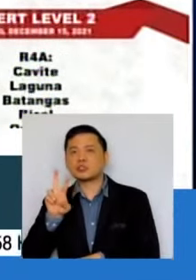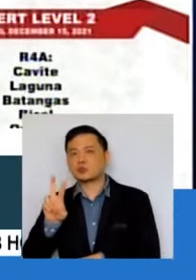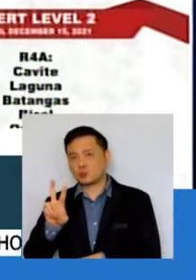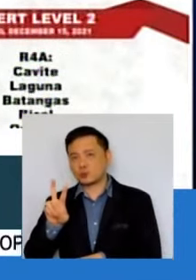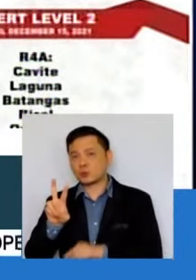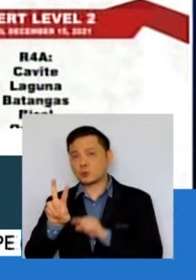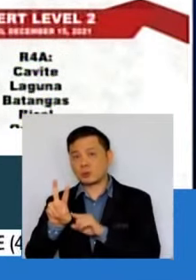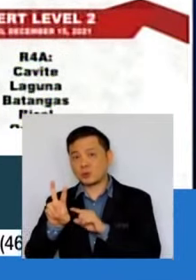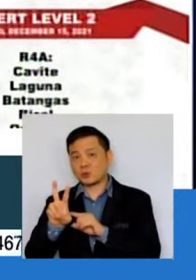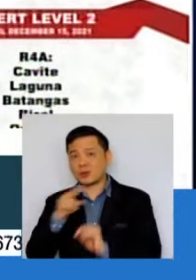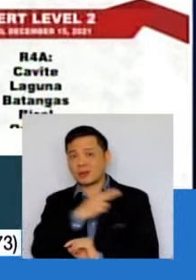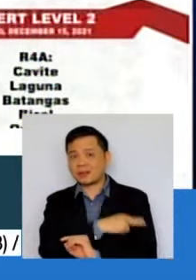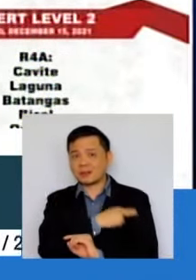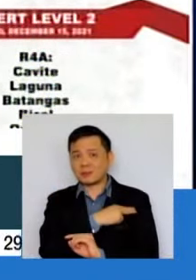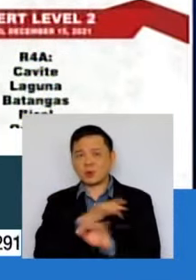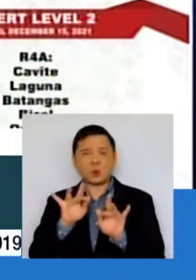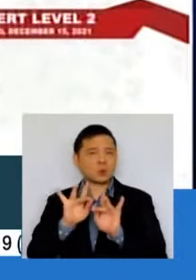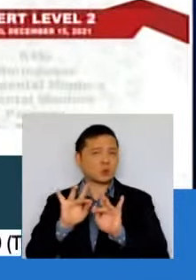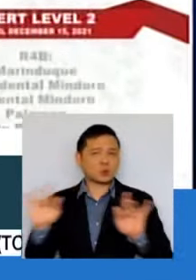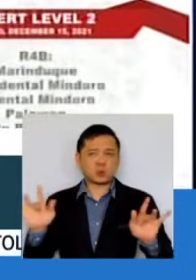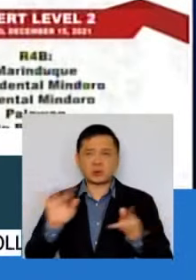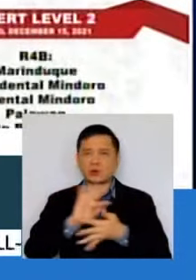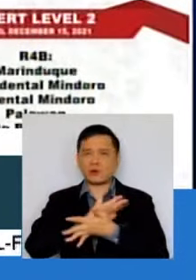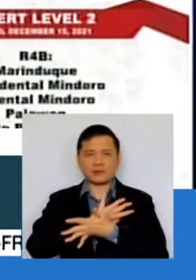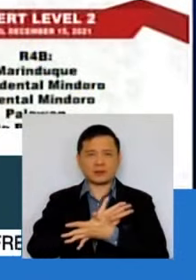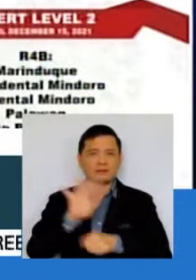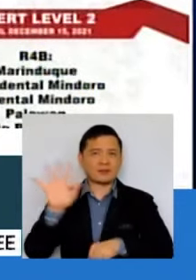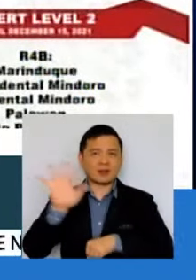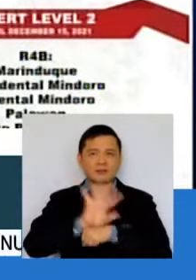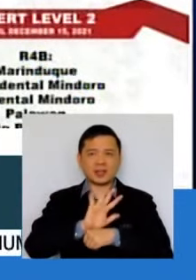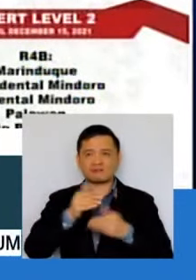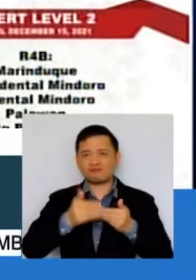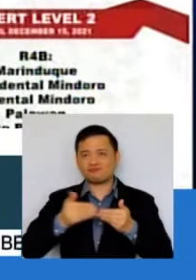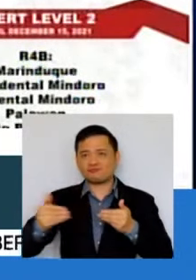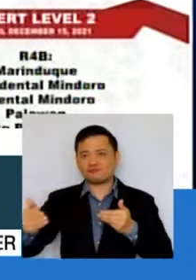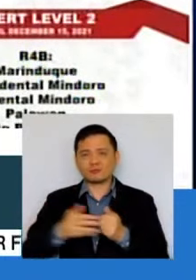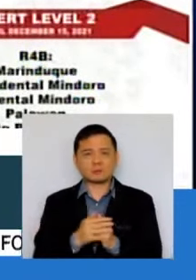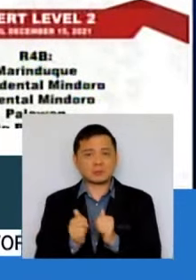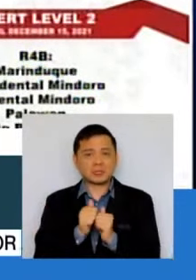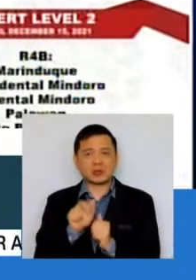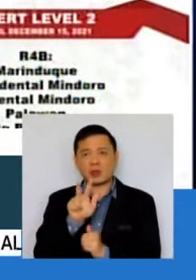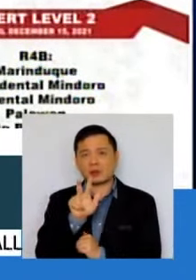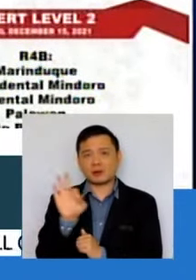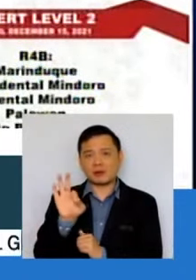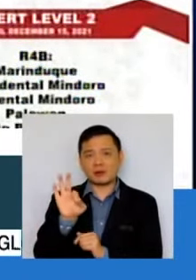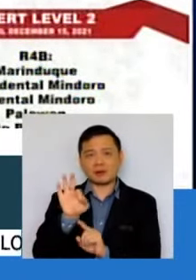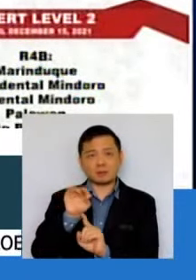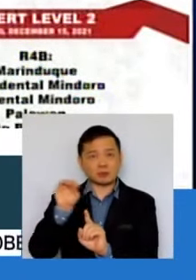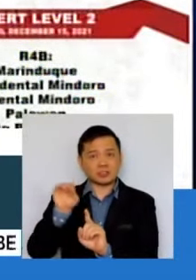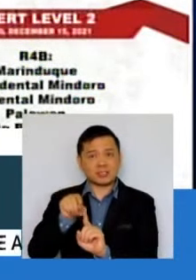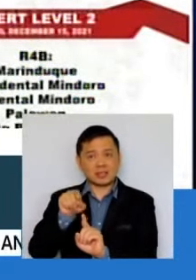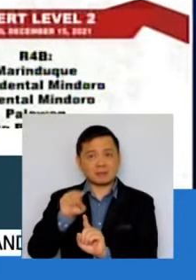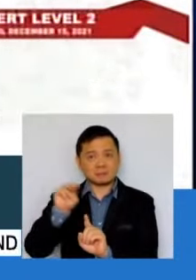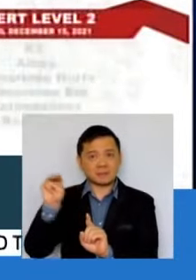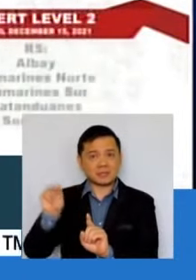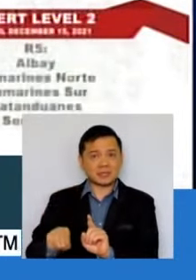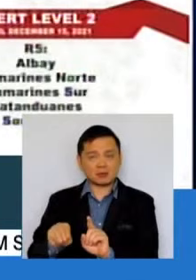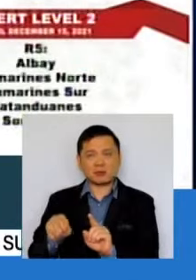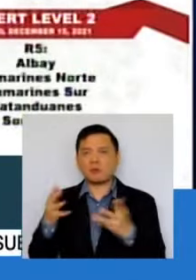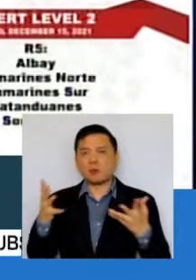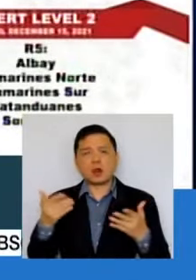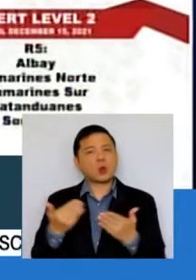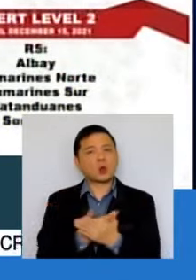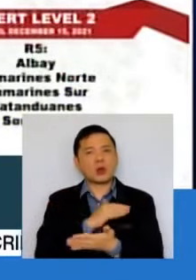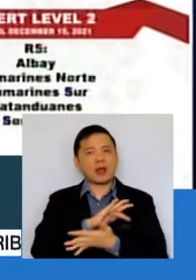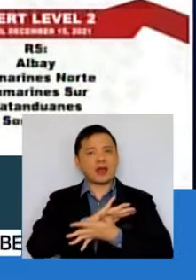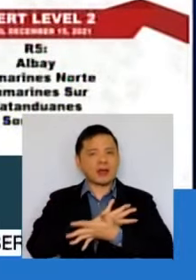na hong COVID for the last 5 days. So mga 39% yan sa Metro Manila, eh wala na silang admission for COVID for the